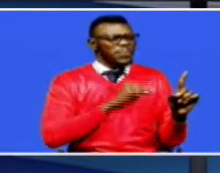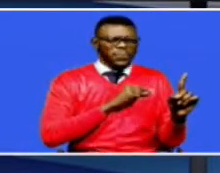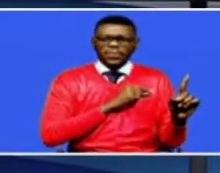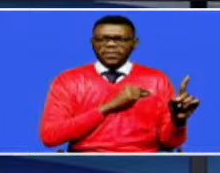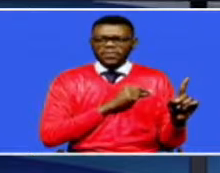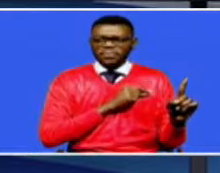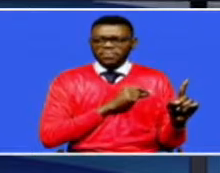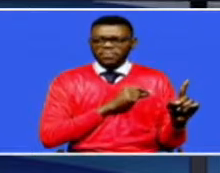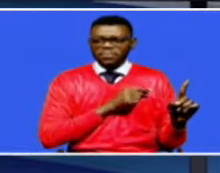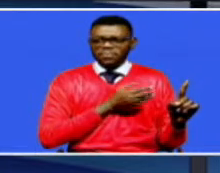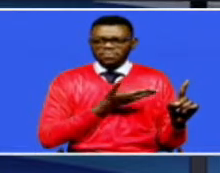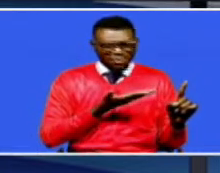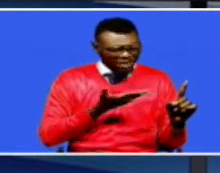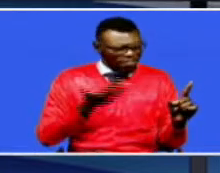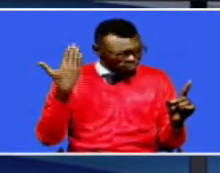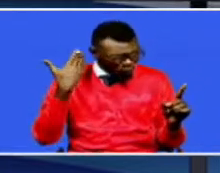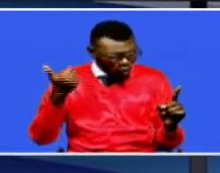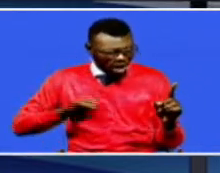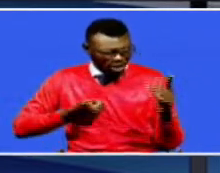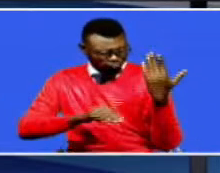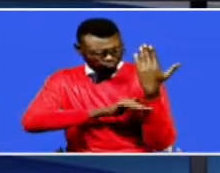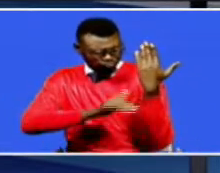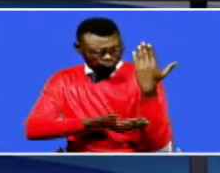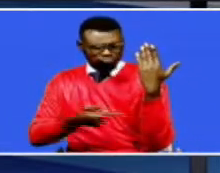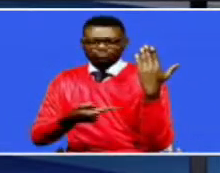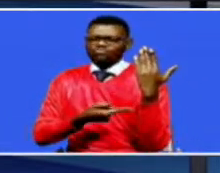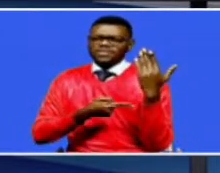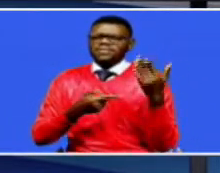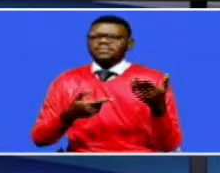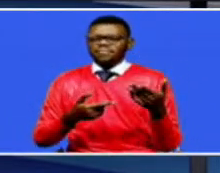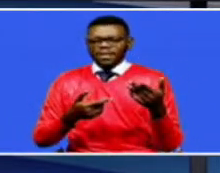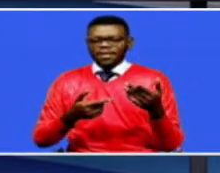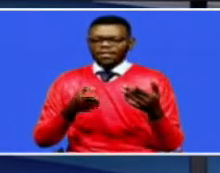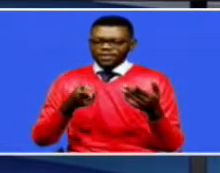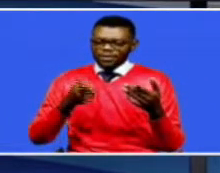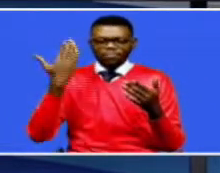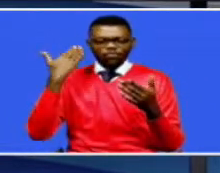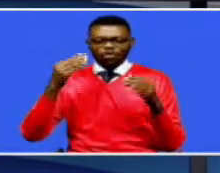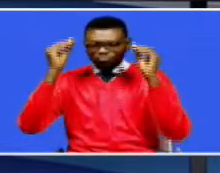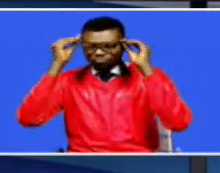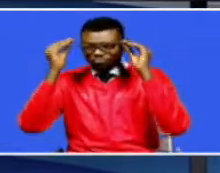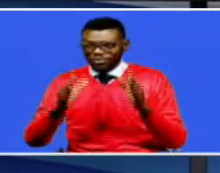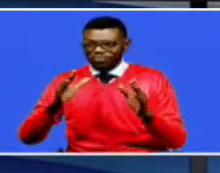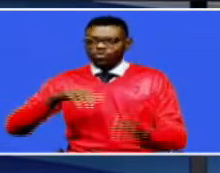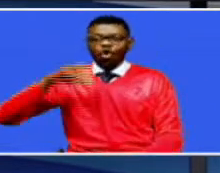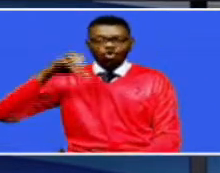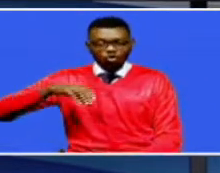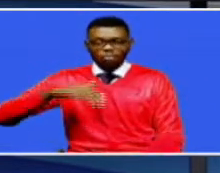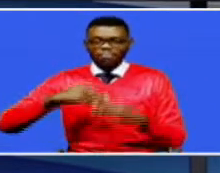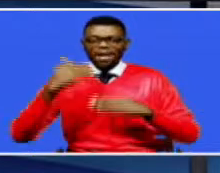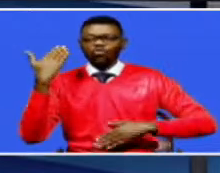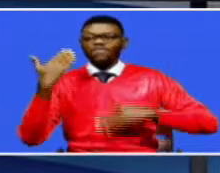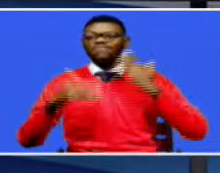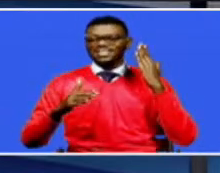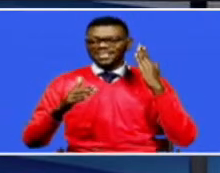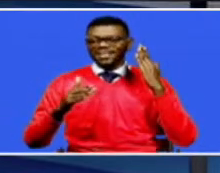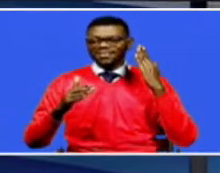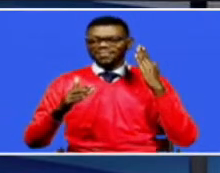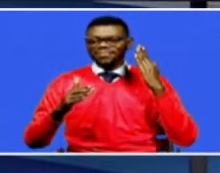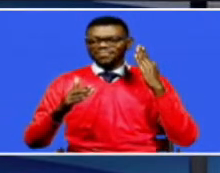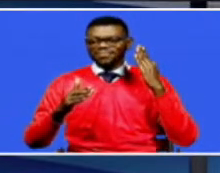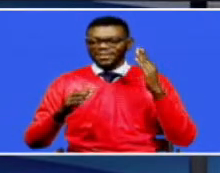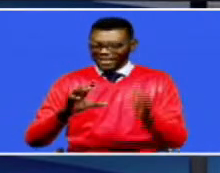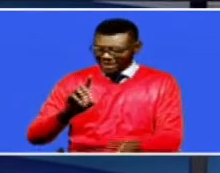aliuawa ambaye alikuwa kuliko tumboni mwa Sharon Otieno ambaye ni mwanafunzi wa chuo kikuu cha Rongo, kulingana na ripoti ya mtaalamu wa uchunguzi